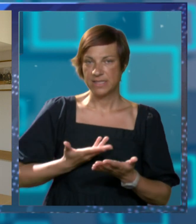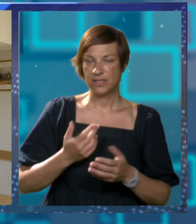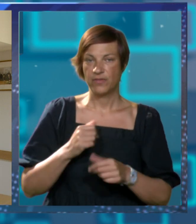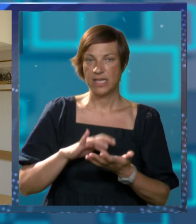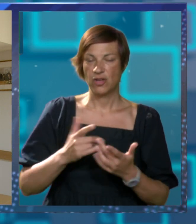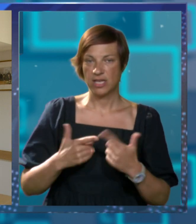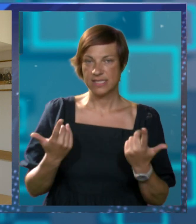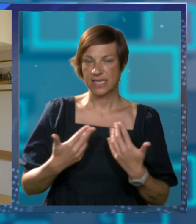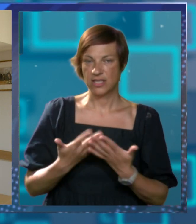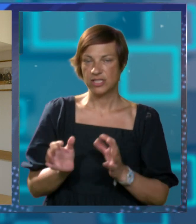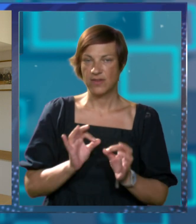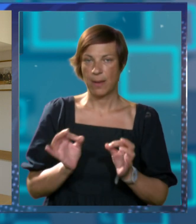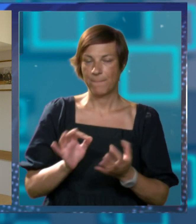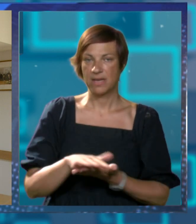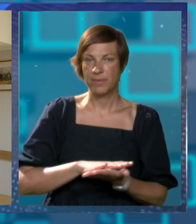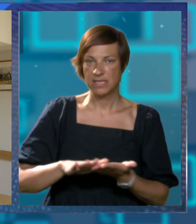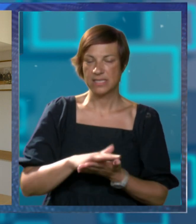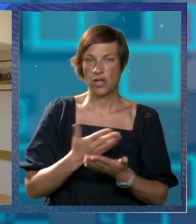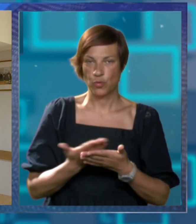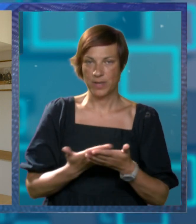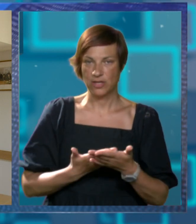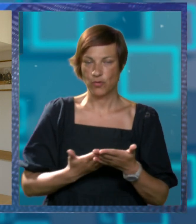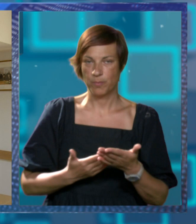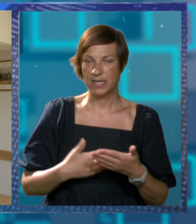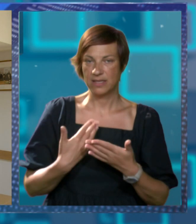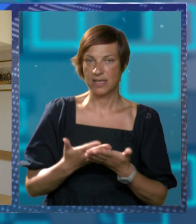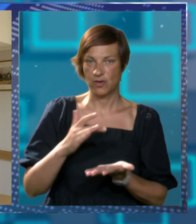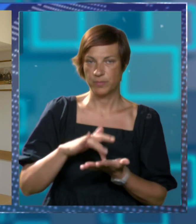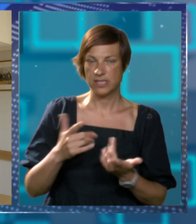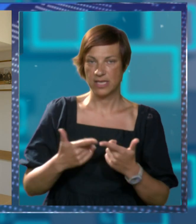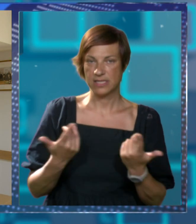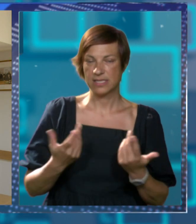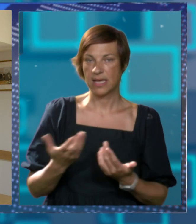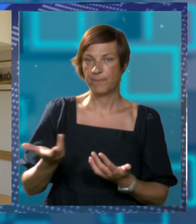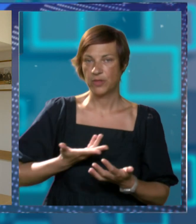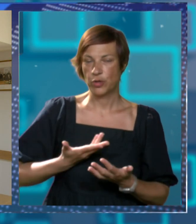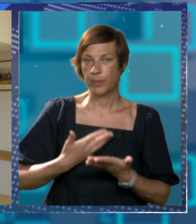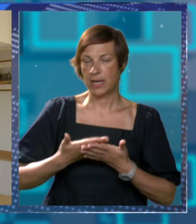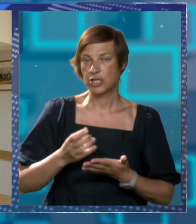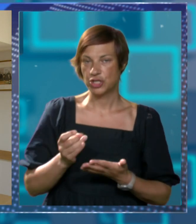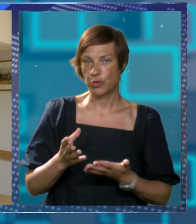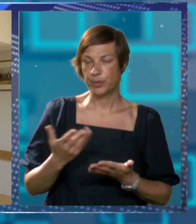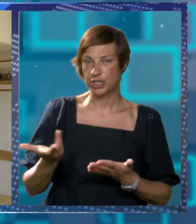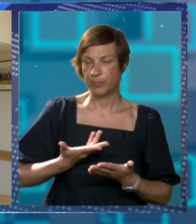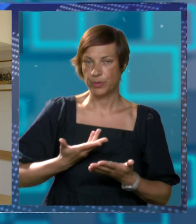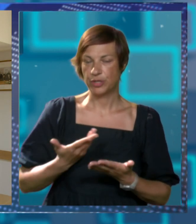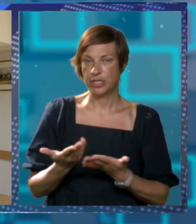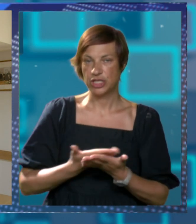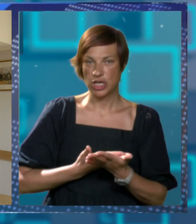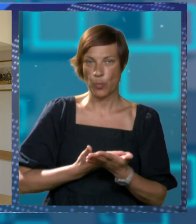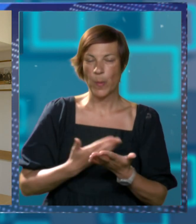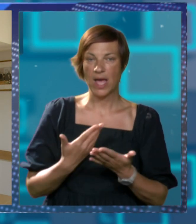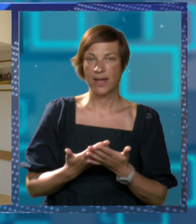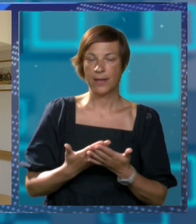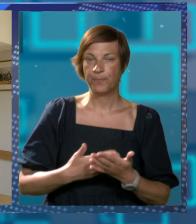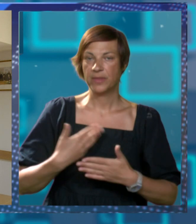dobivanje lokacijske dozvole, odnosno sa pripremom cjelokupne dokumentacije, kako bi se ta lokacijska dozvola dobila čim prije, dakle ma po donošenju urbanističkog